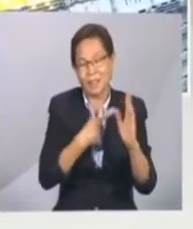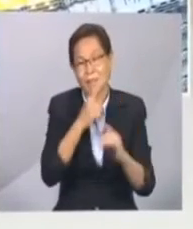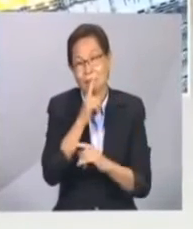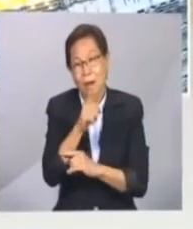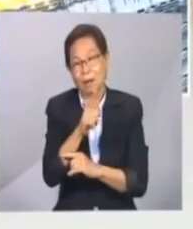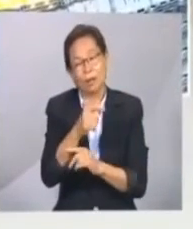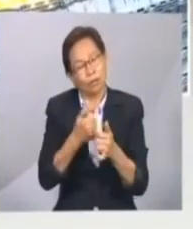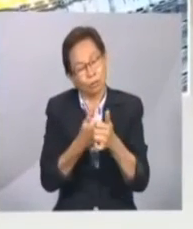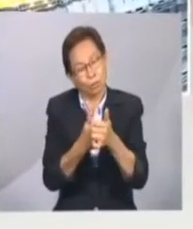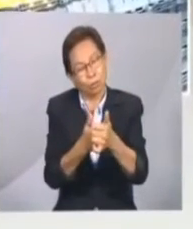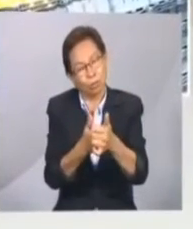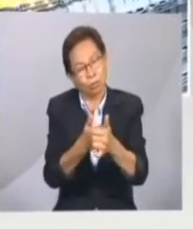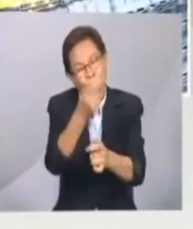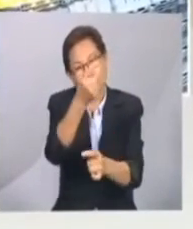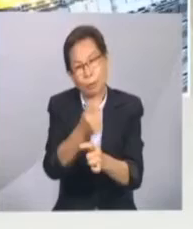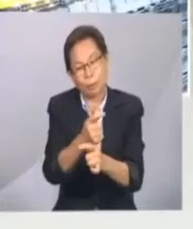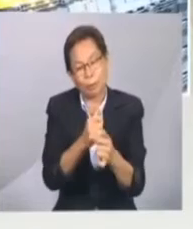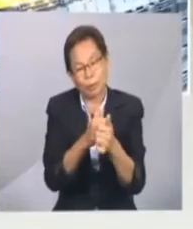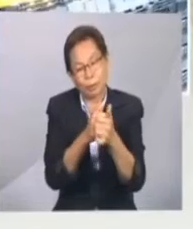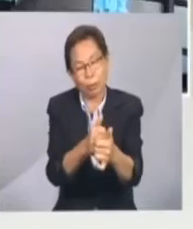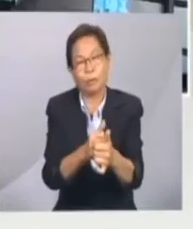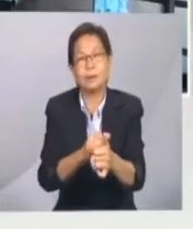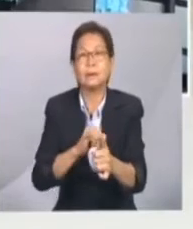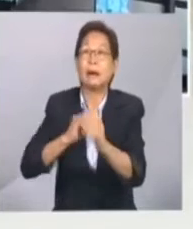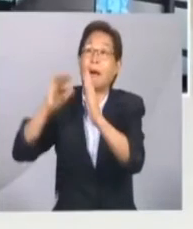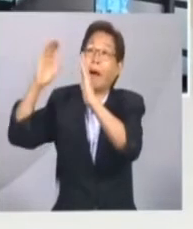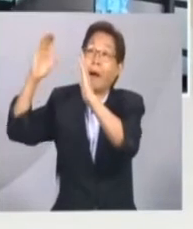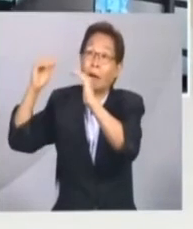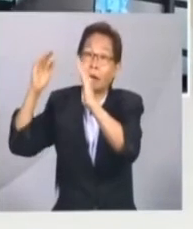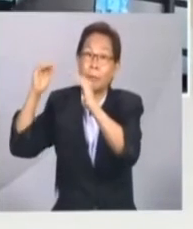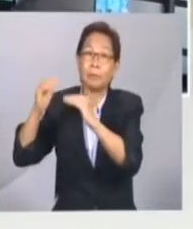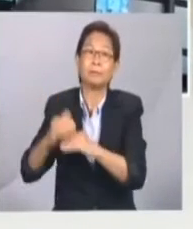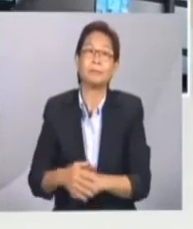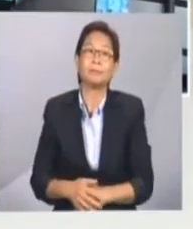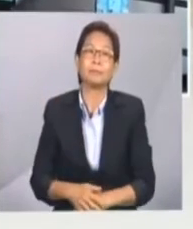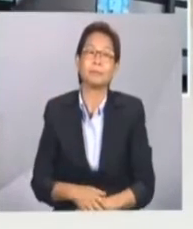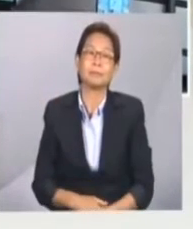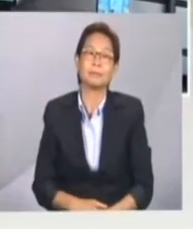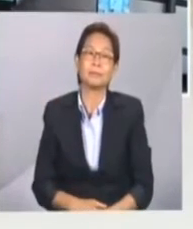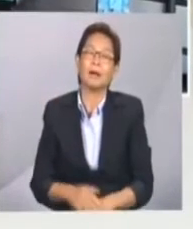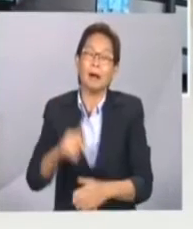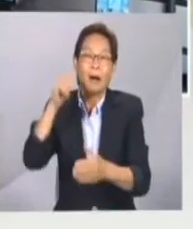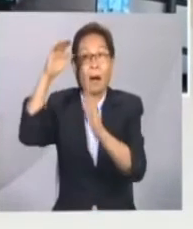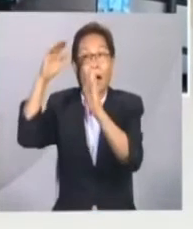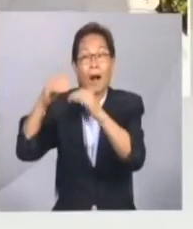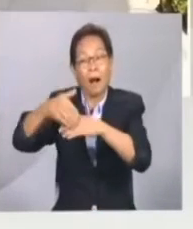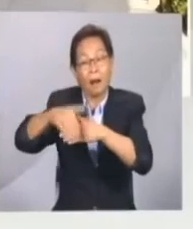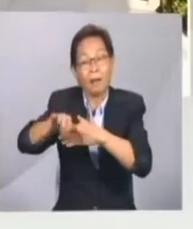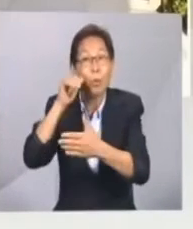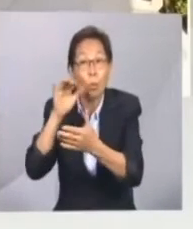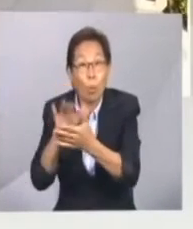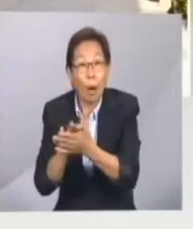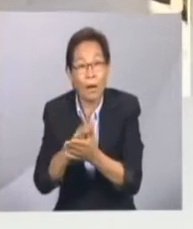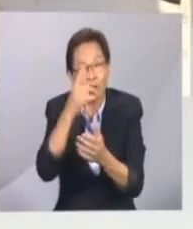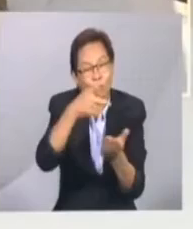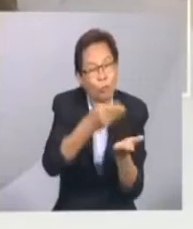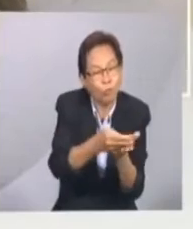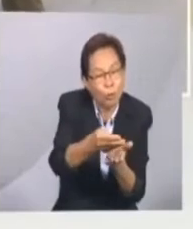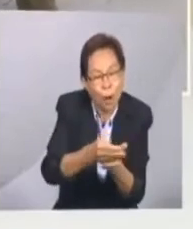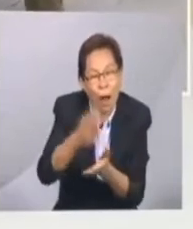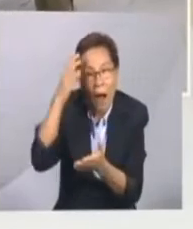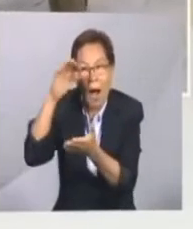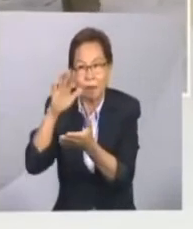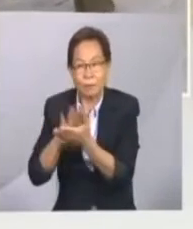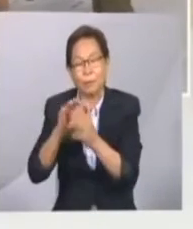pastikan mereka terus kekalkan. Dan saya harap jika mengantar isteri untuk berbelanja,